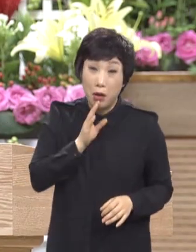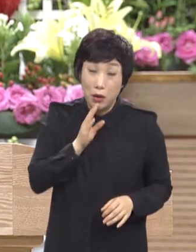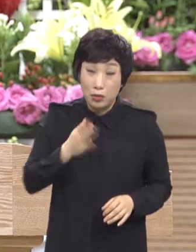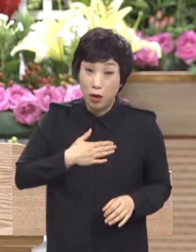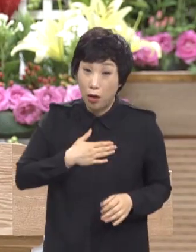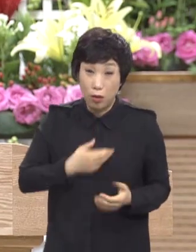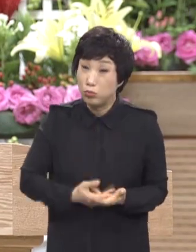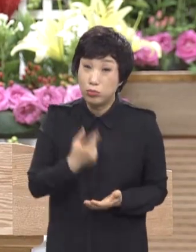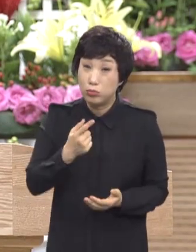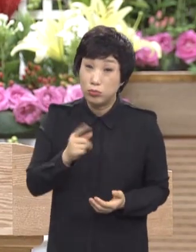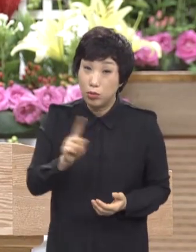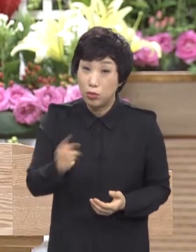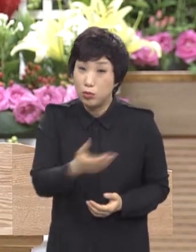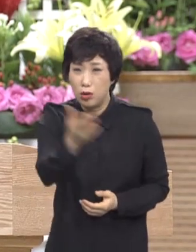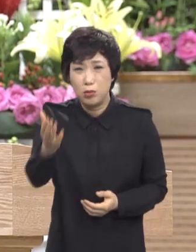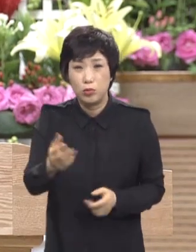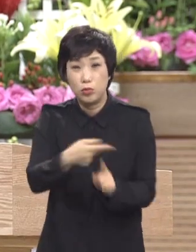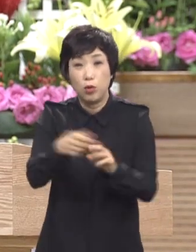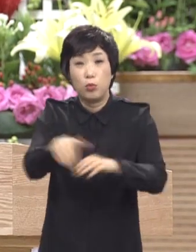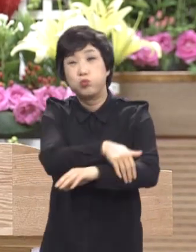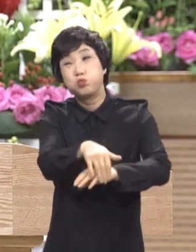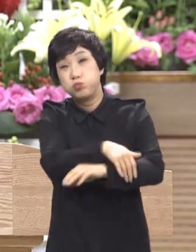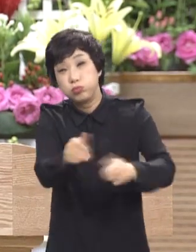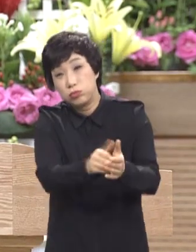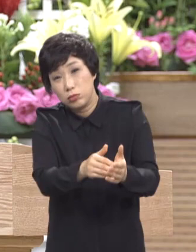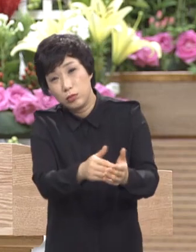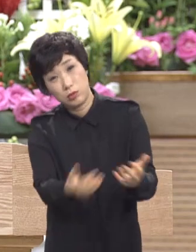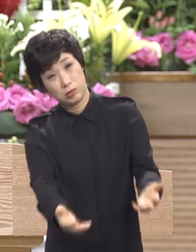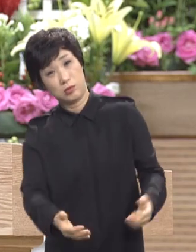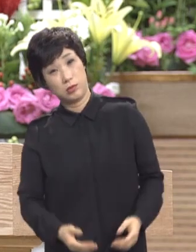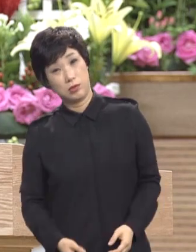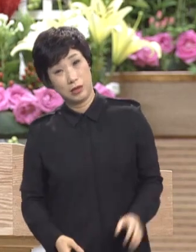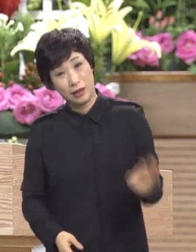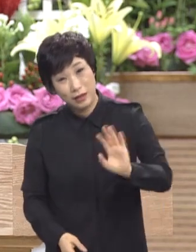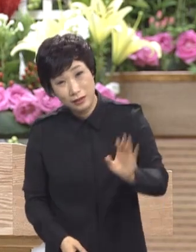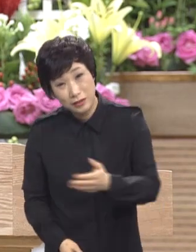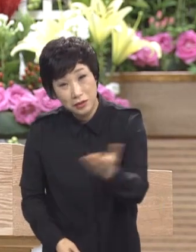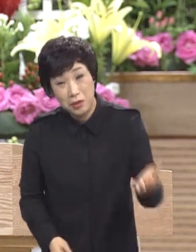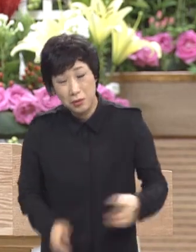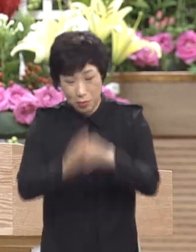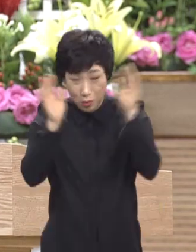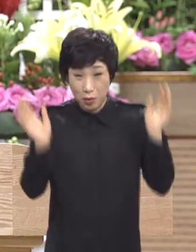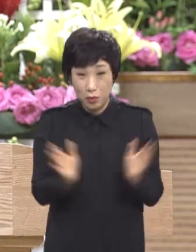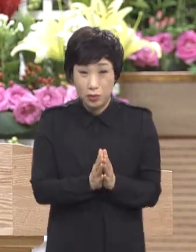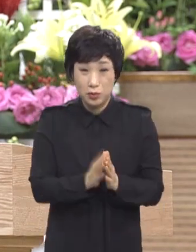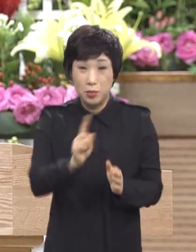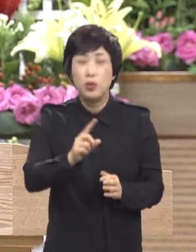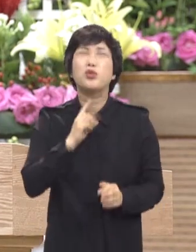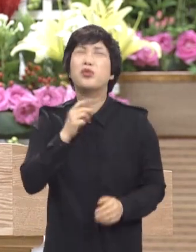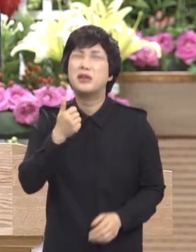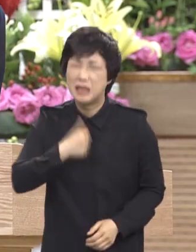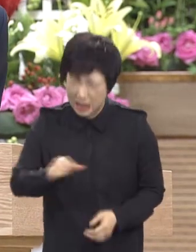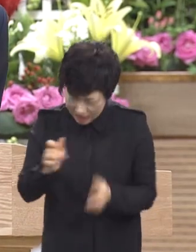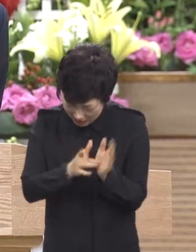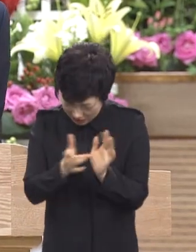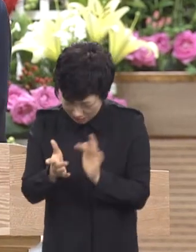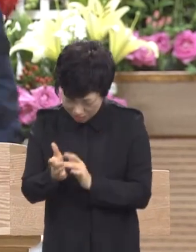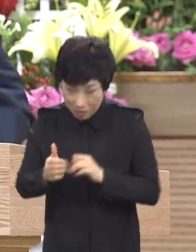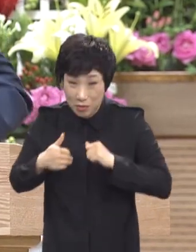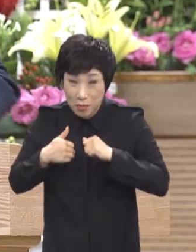당신은 그냥 교회 다니는 종교인이요. 이거 전부다 독생자를